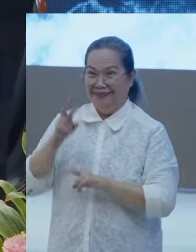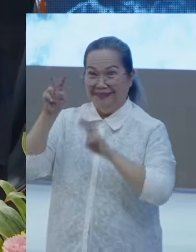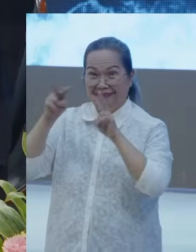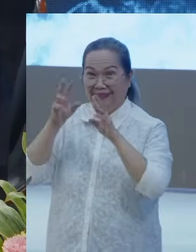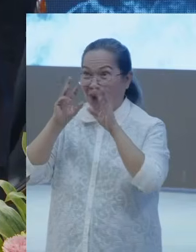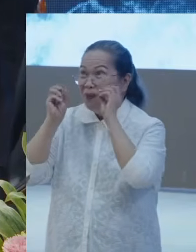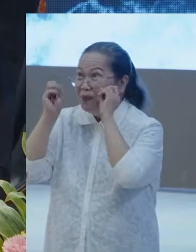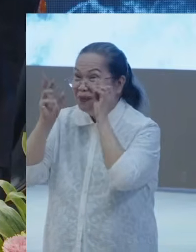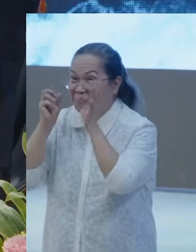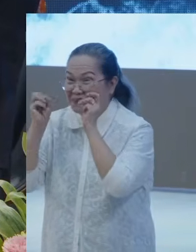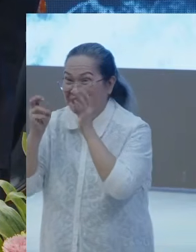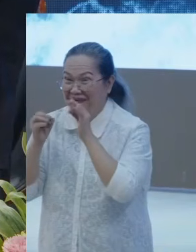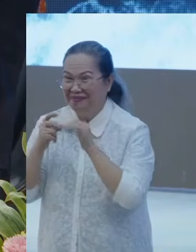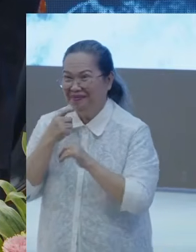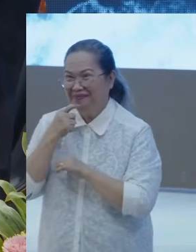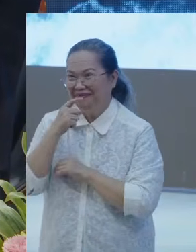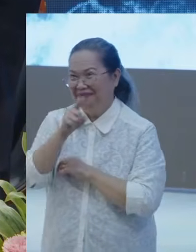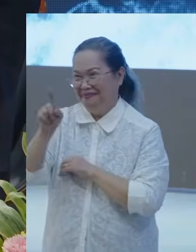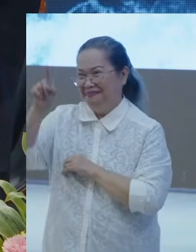So ang tugon ni Jesus,